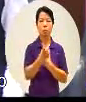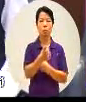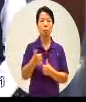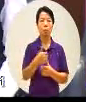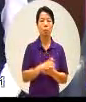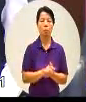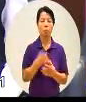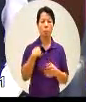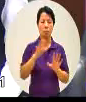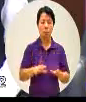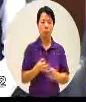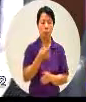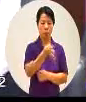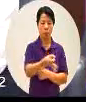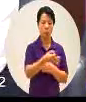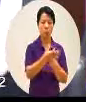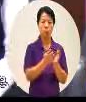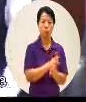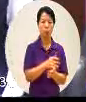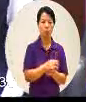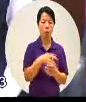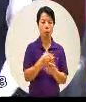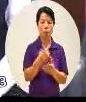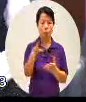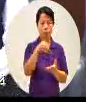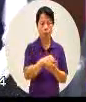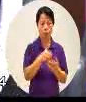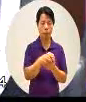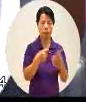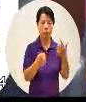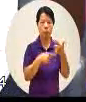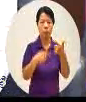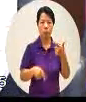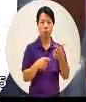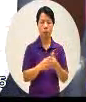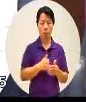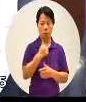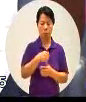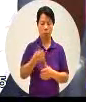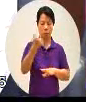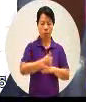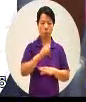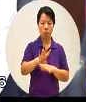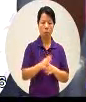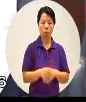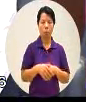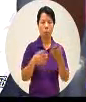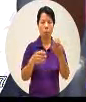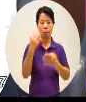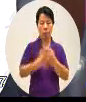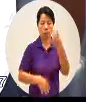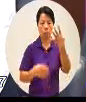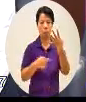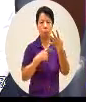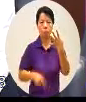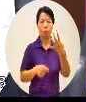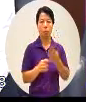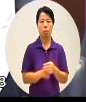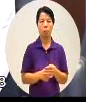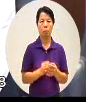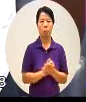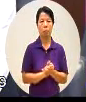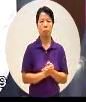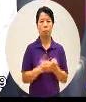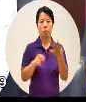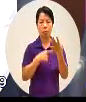几职的顾问编制是有六位，但是现在实际在任的只有四位。 实际怎样？